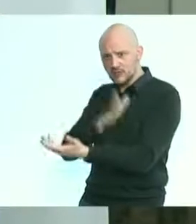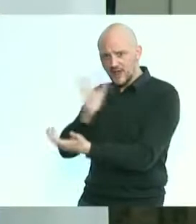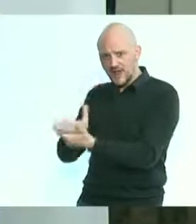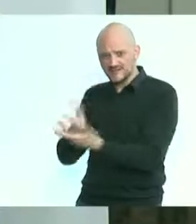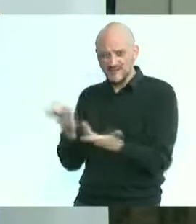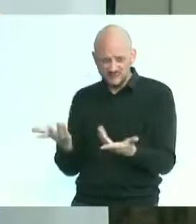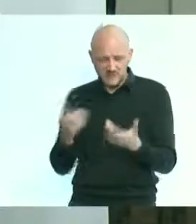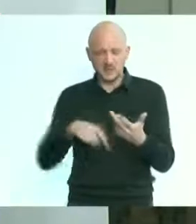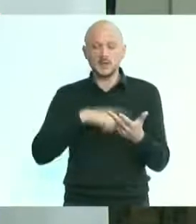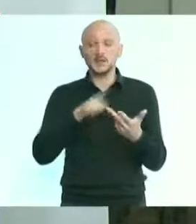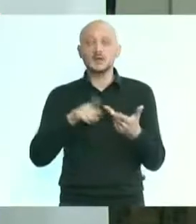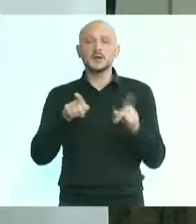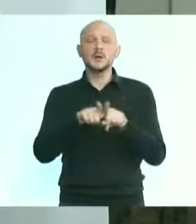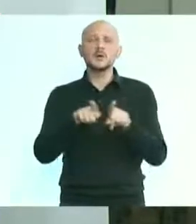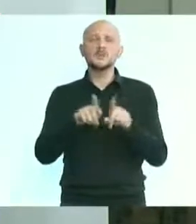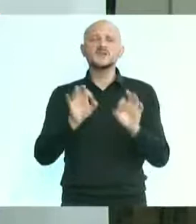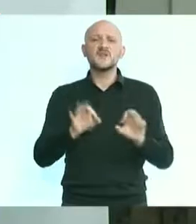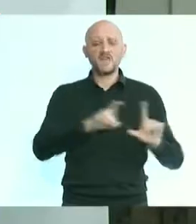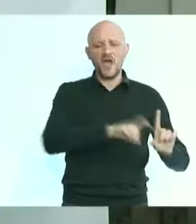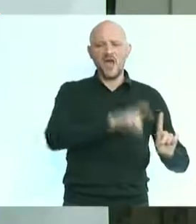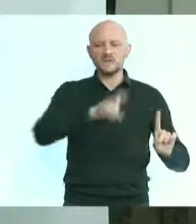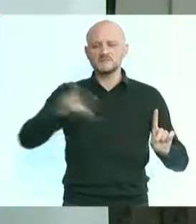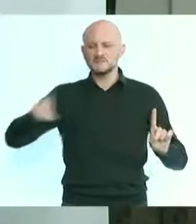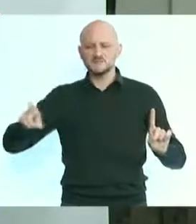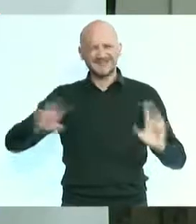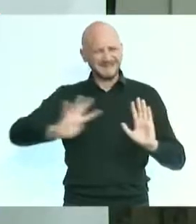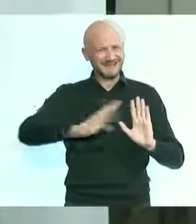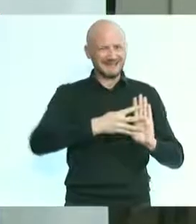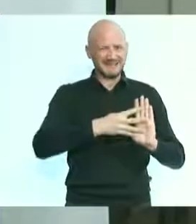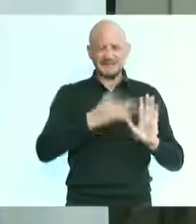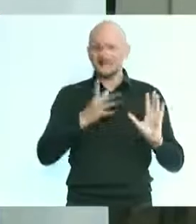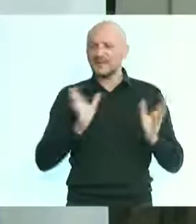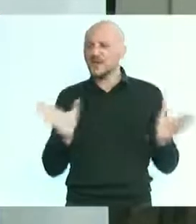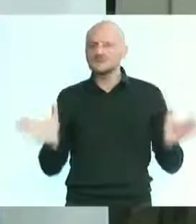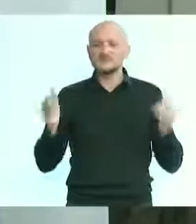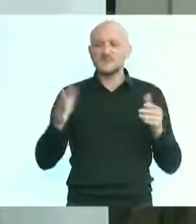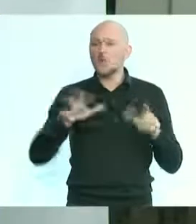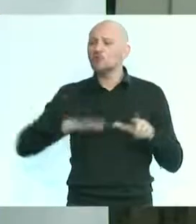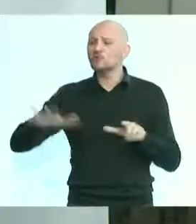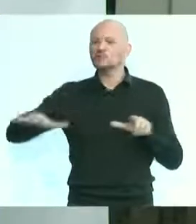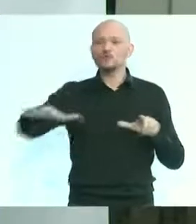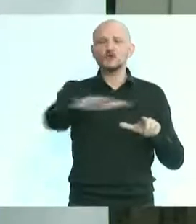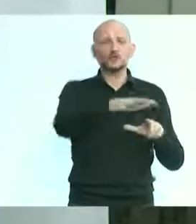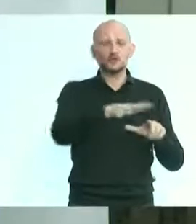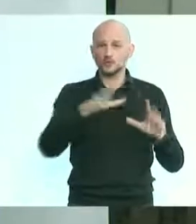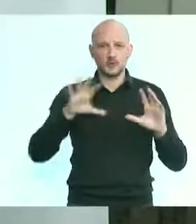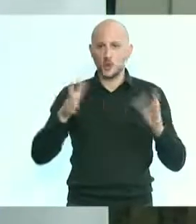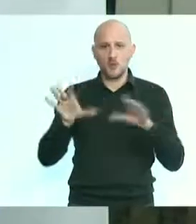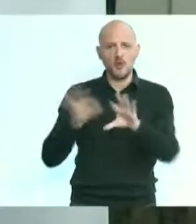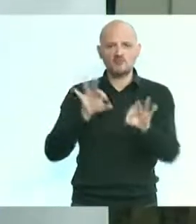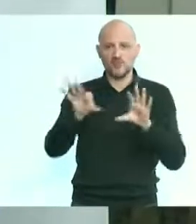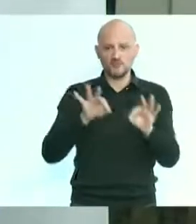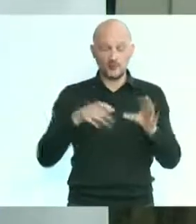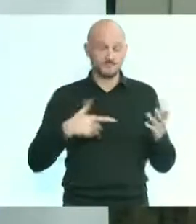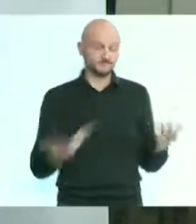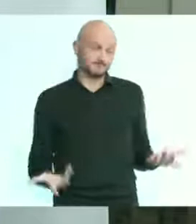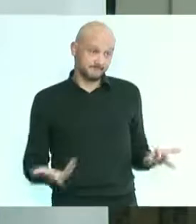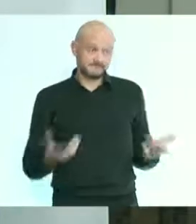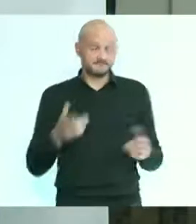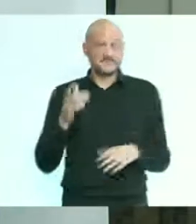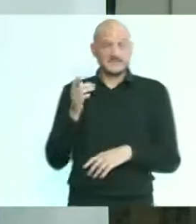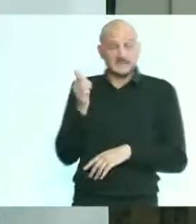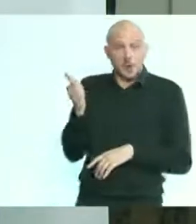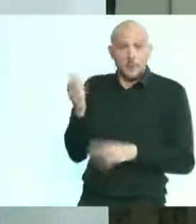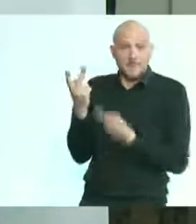indicateurs sur lesquels vous vous basez pour déterminer ces zones? Alors, je dirais que ça, c'est à l'envie de la collectivité. C'est du